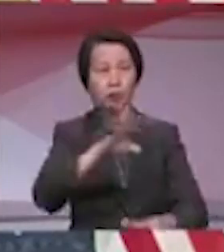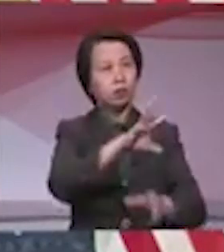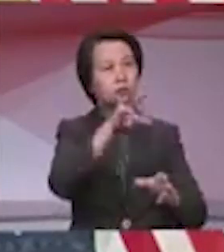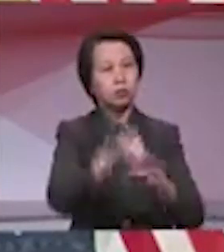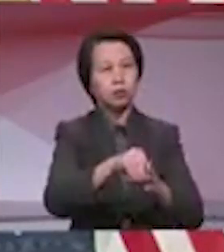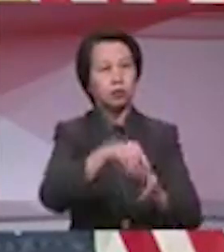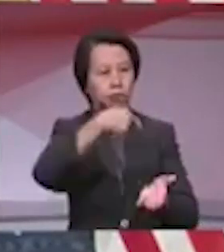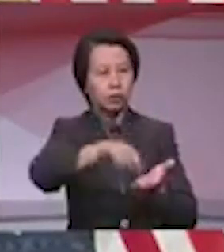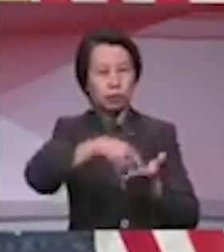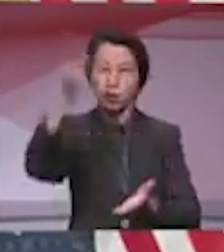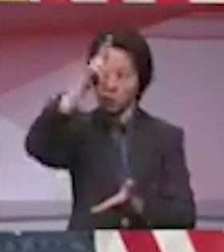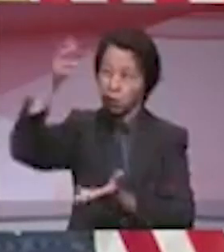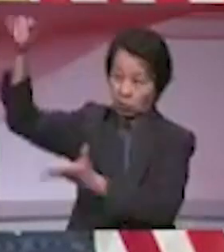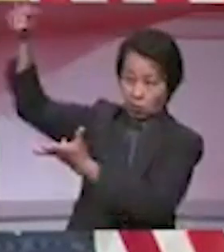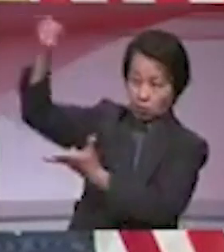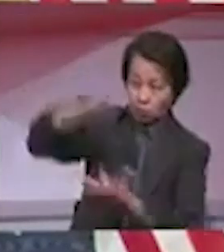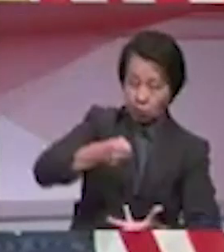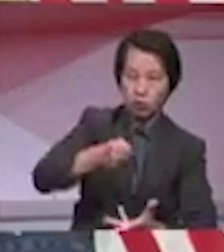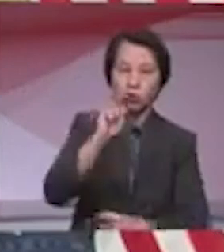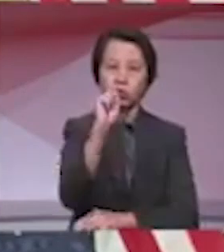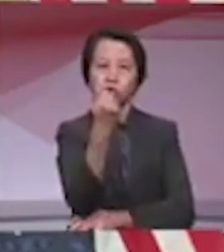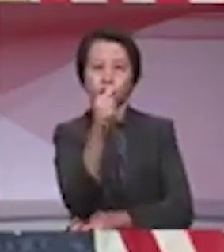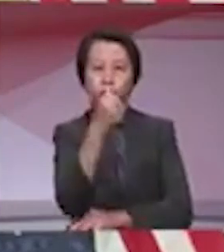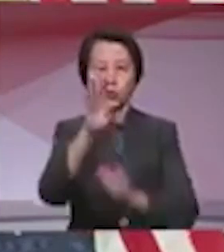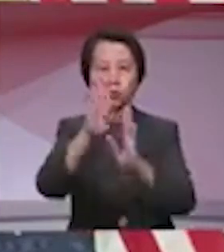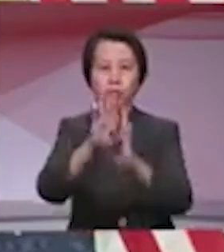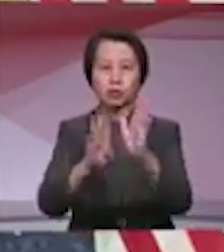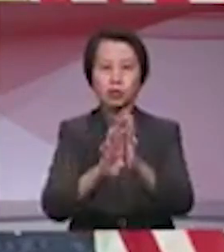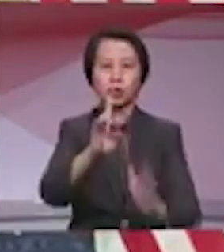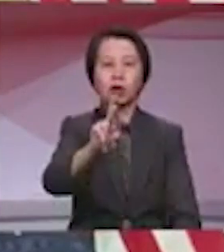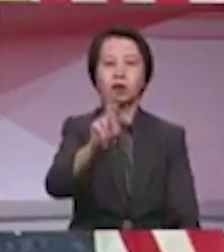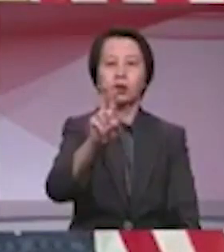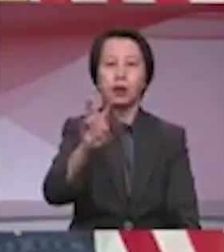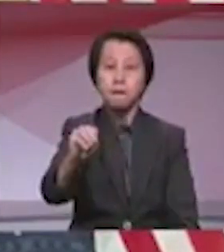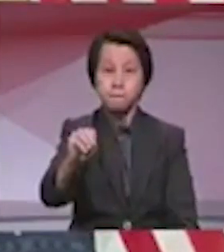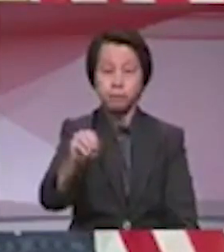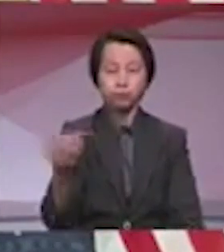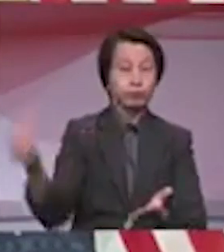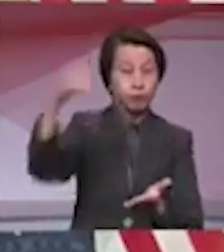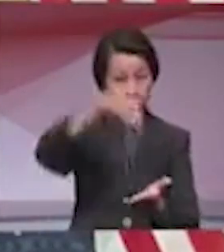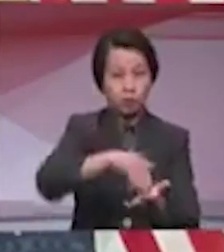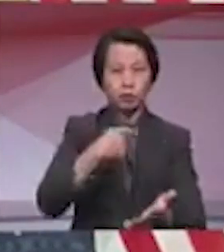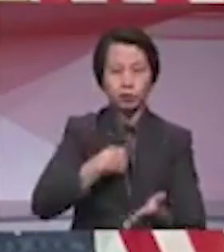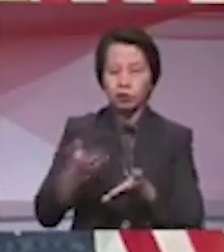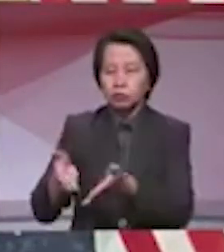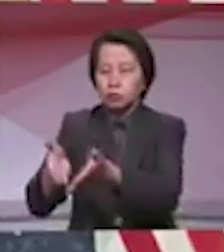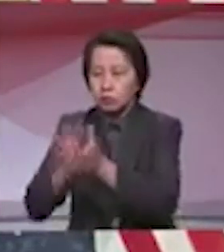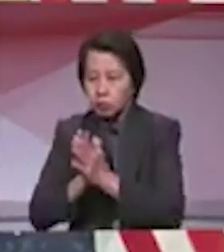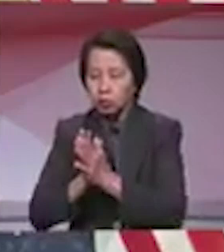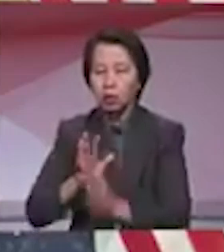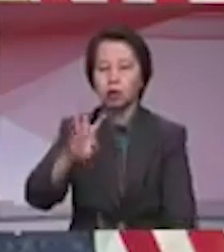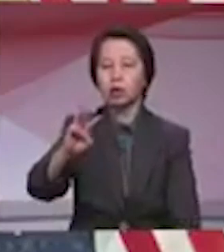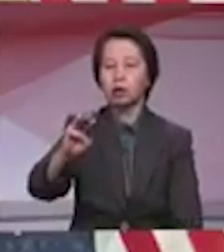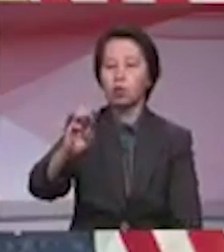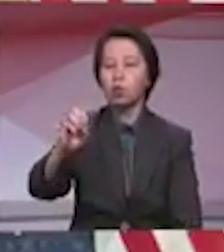melibatkan perbelanjaan kerajaan sebanyak RM10 bilion. Sekali lagi, saya akan meminta Kementerian